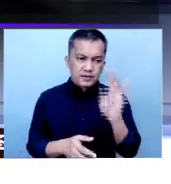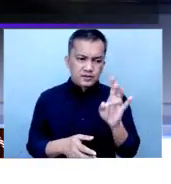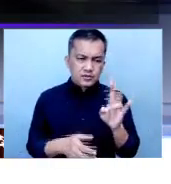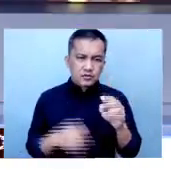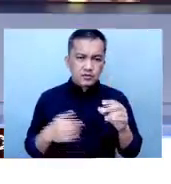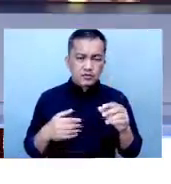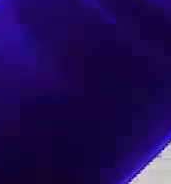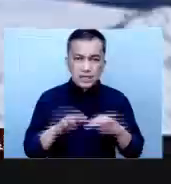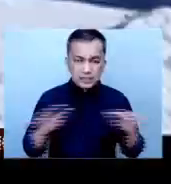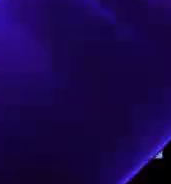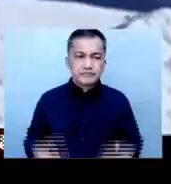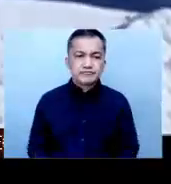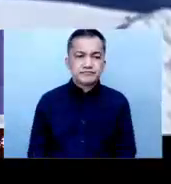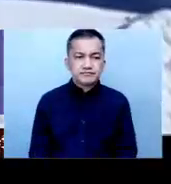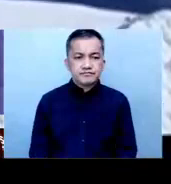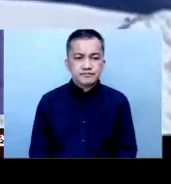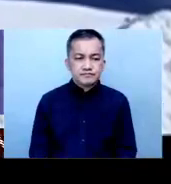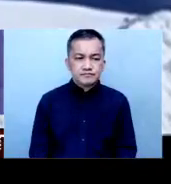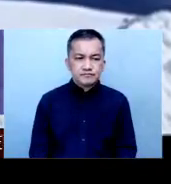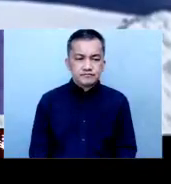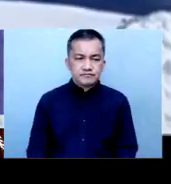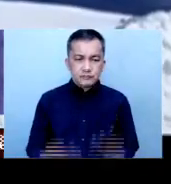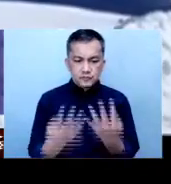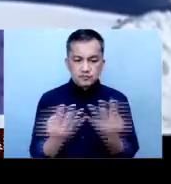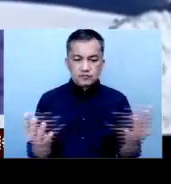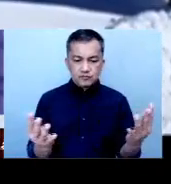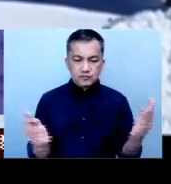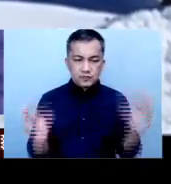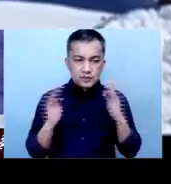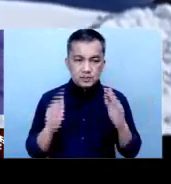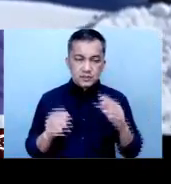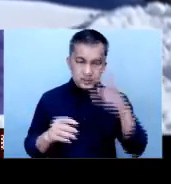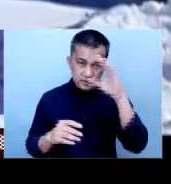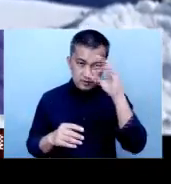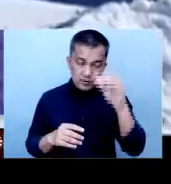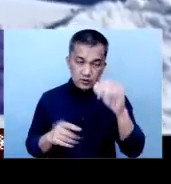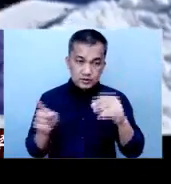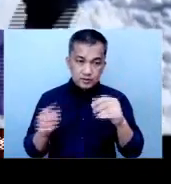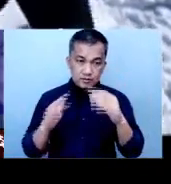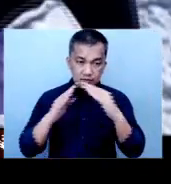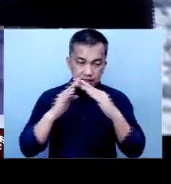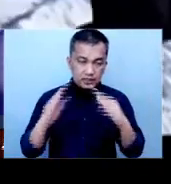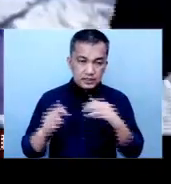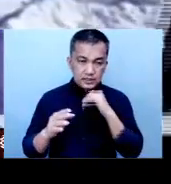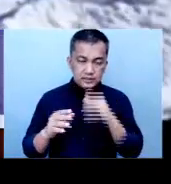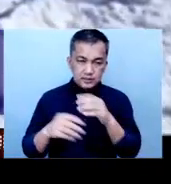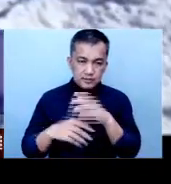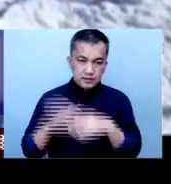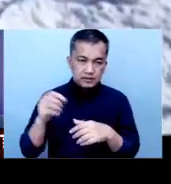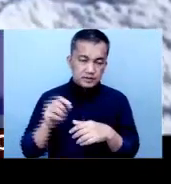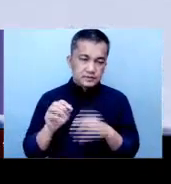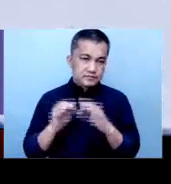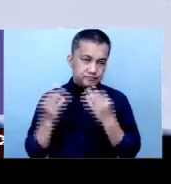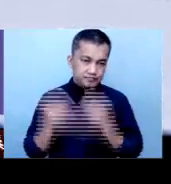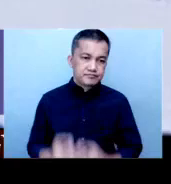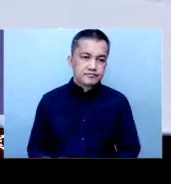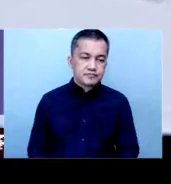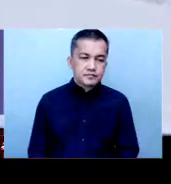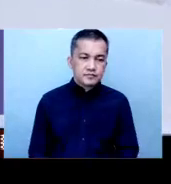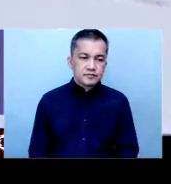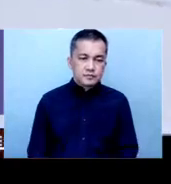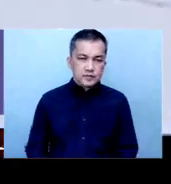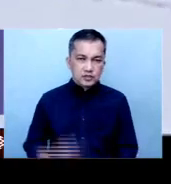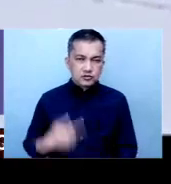na anak. Binarikadahan pa raw ng lalaki ang kanilang bahay para hindi makalabas ang kanyang pamilya. Palaban ng